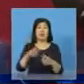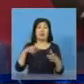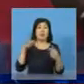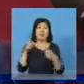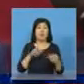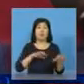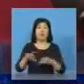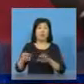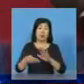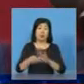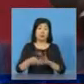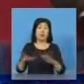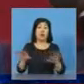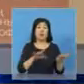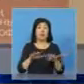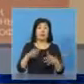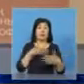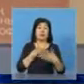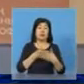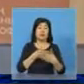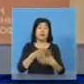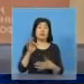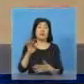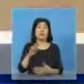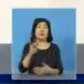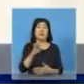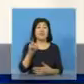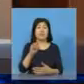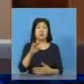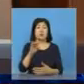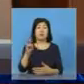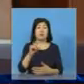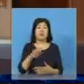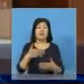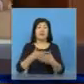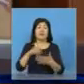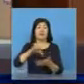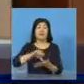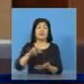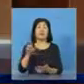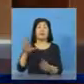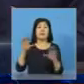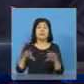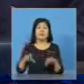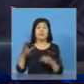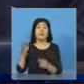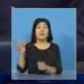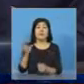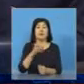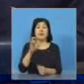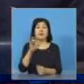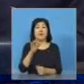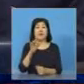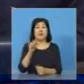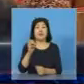коррупции общественный деятель раза тросом за да и представитель агентства арман beer долин всего участие приняли около 200 человек